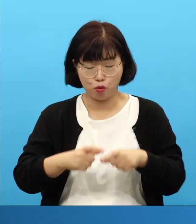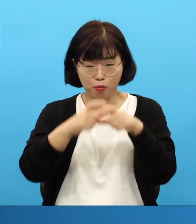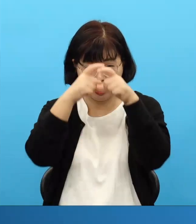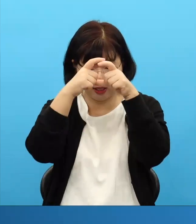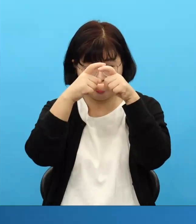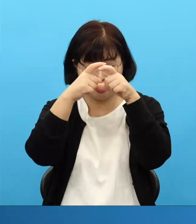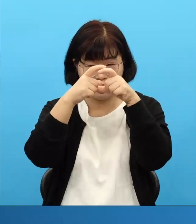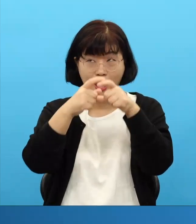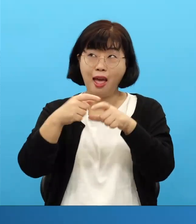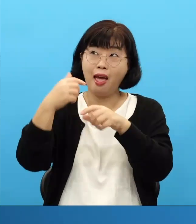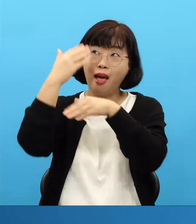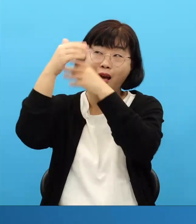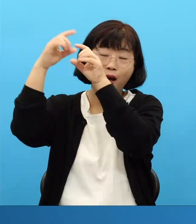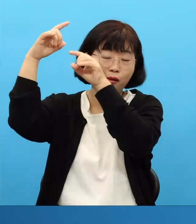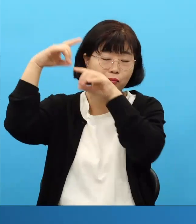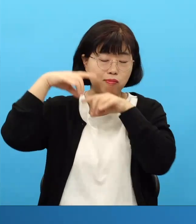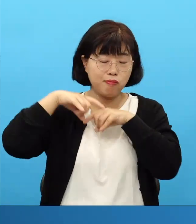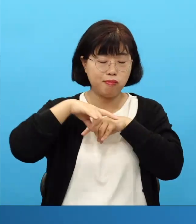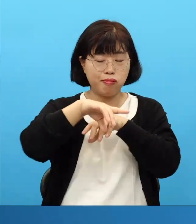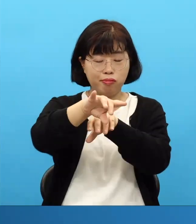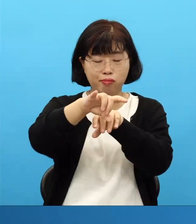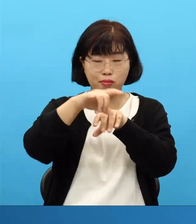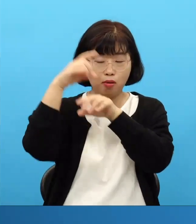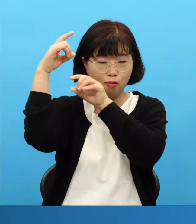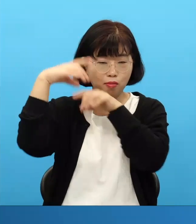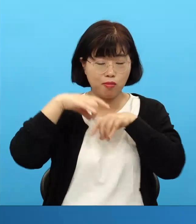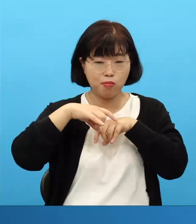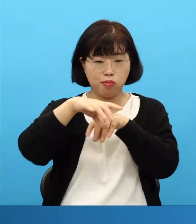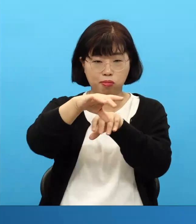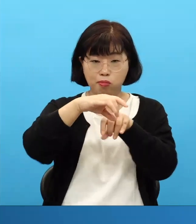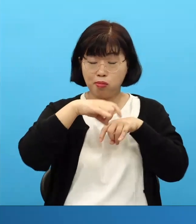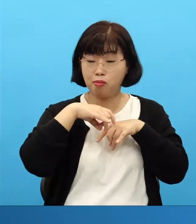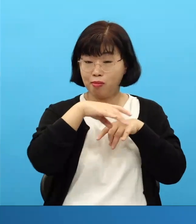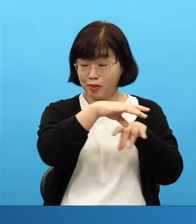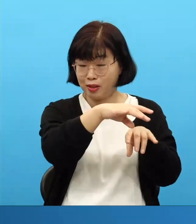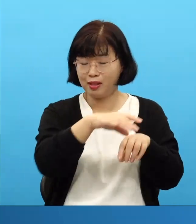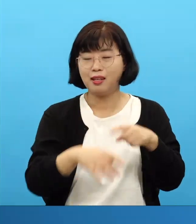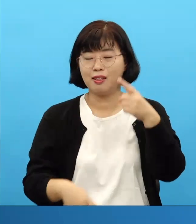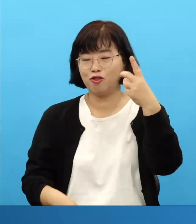Platform, watchtower, antenna. 이래서 여러분들 미래 살리는